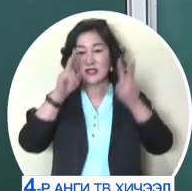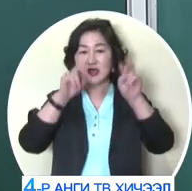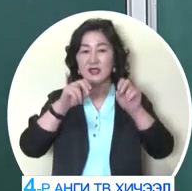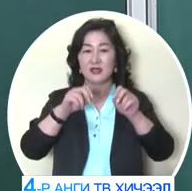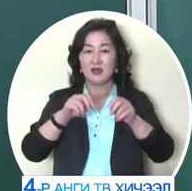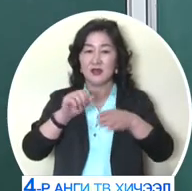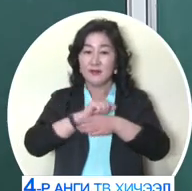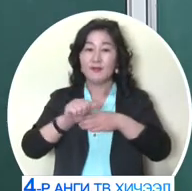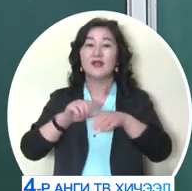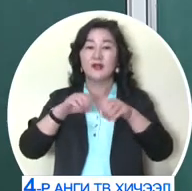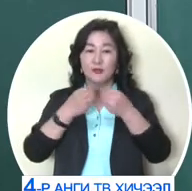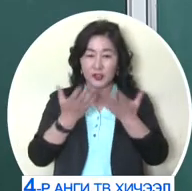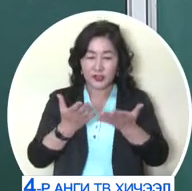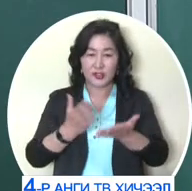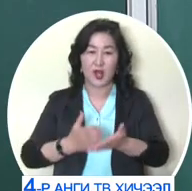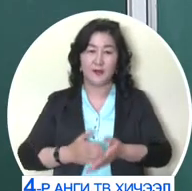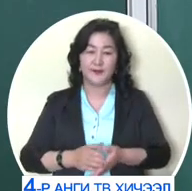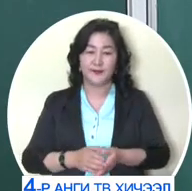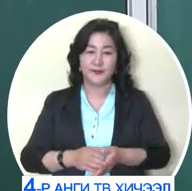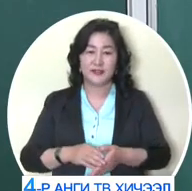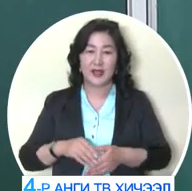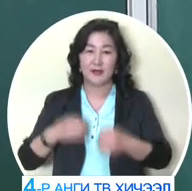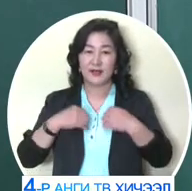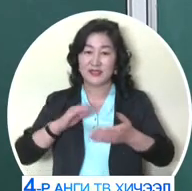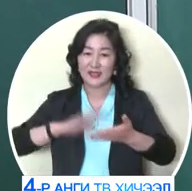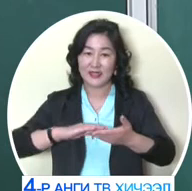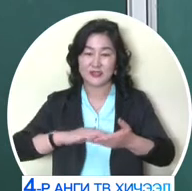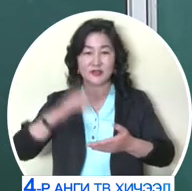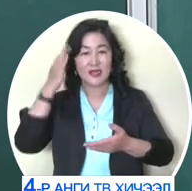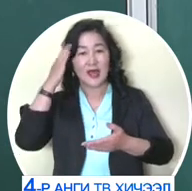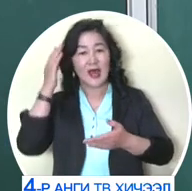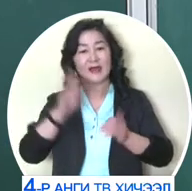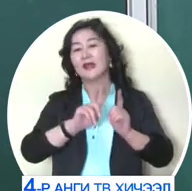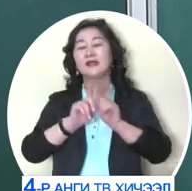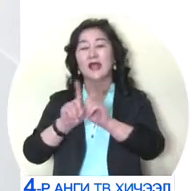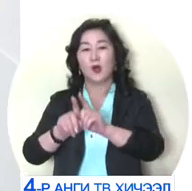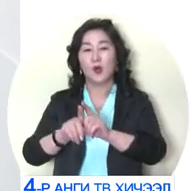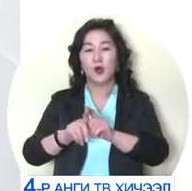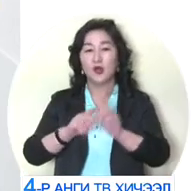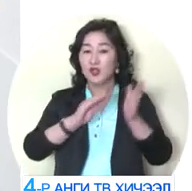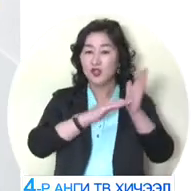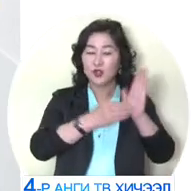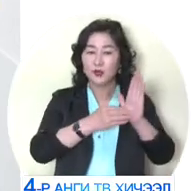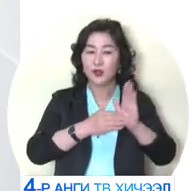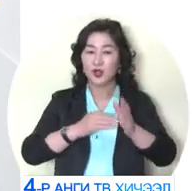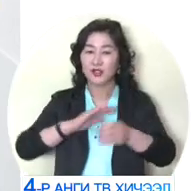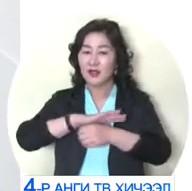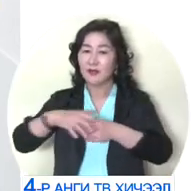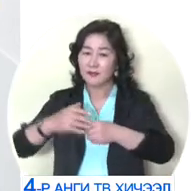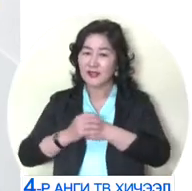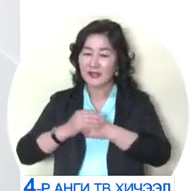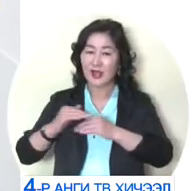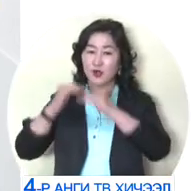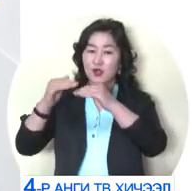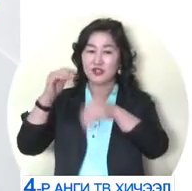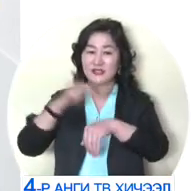бүхэн өнөөдөр багшийнхаа танилцуулсан энэхүү аргачлал бүтцийн дагуу төлөвлөөд бие даан хөгжих цагаараа юуны